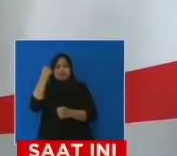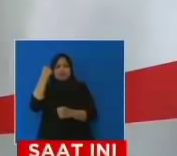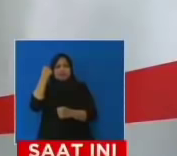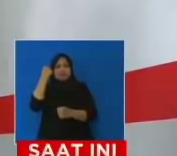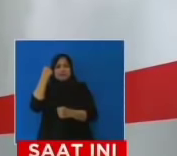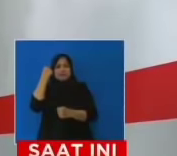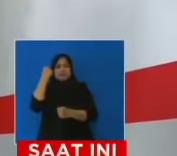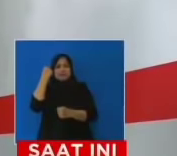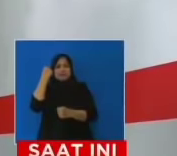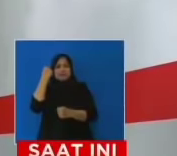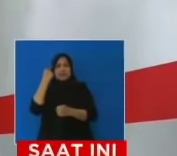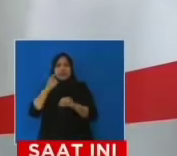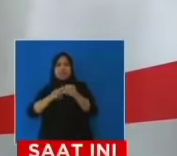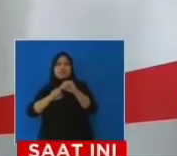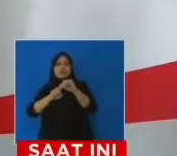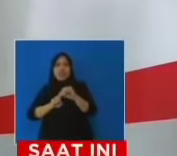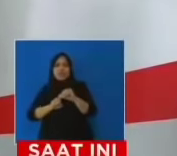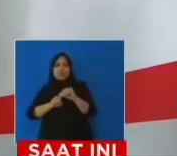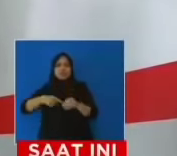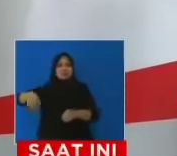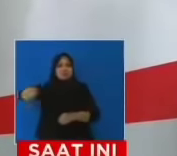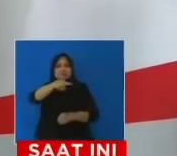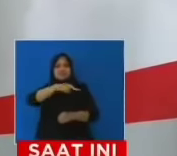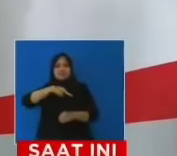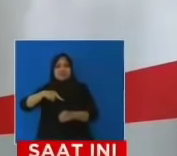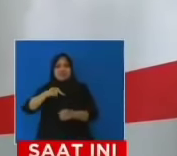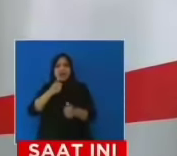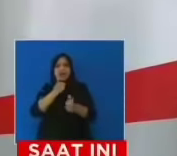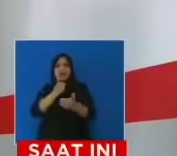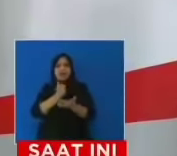sangat-sangat tergantung dari kepatuhan kita,